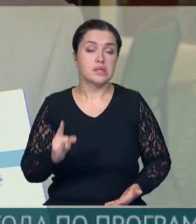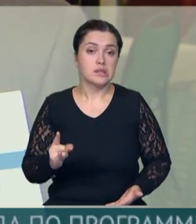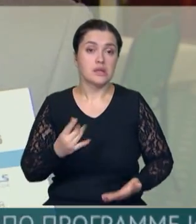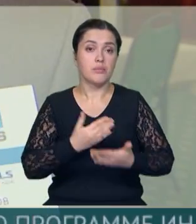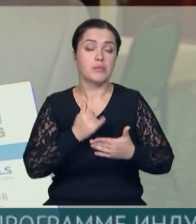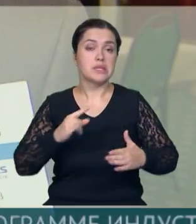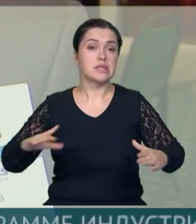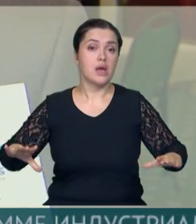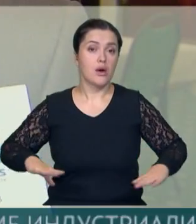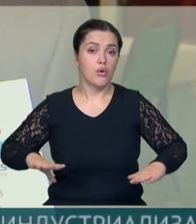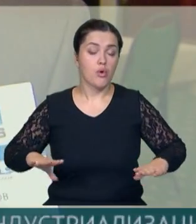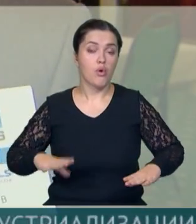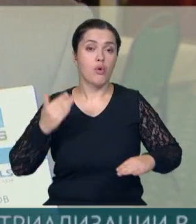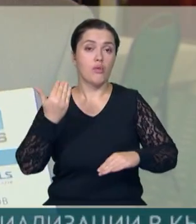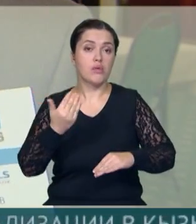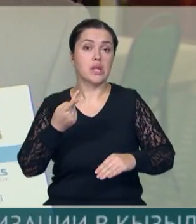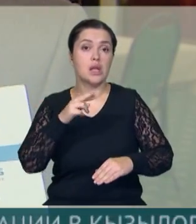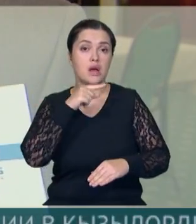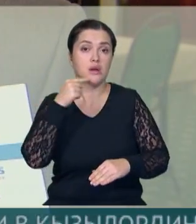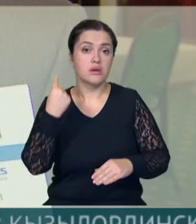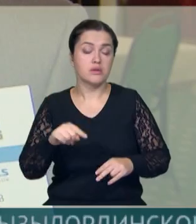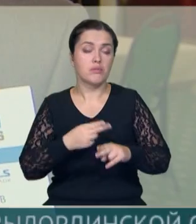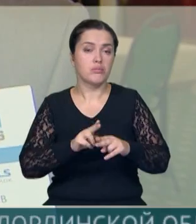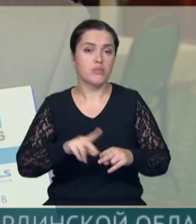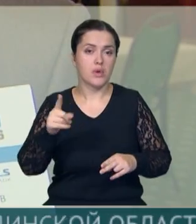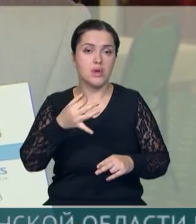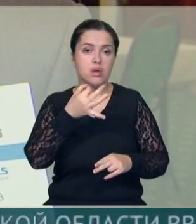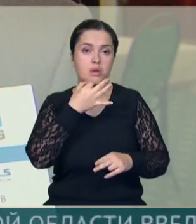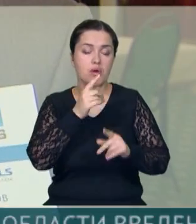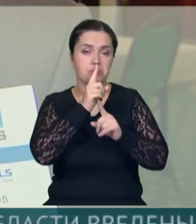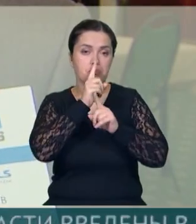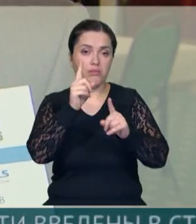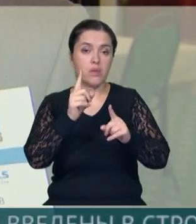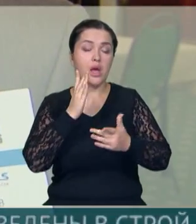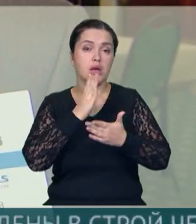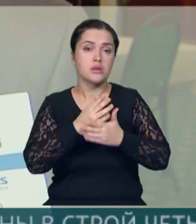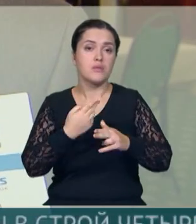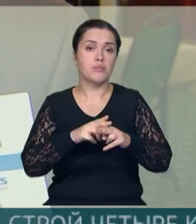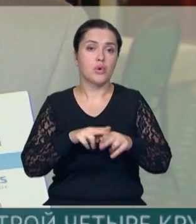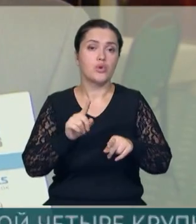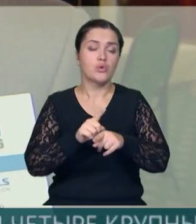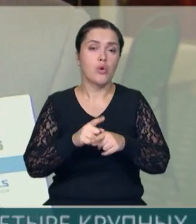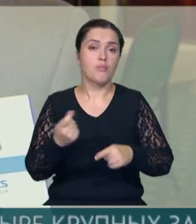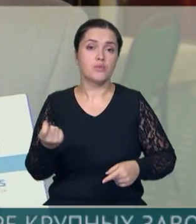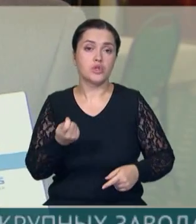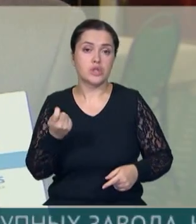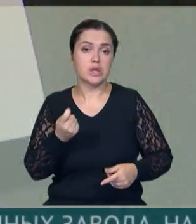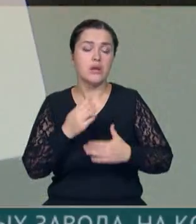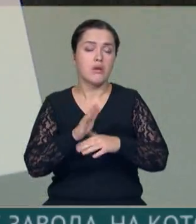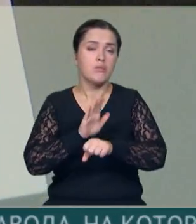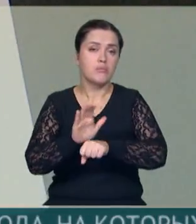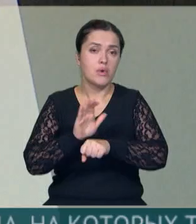из конины, вот, что действительно для России является деликатесом. Вот. Ну, традиционно там твердые сорта пшеницы, они как поставлялись,